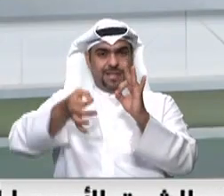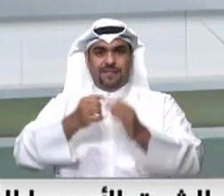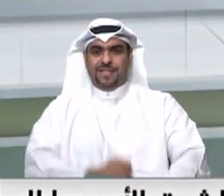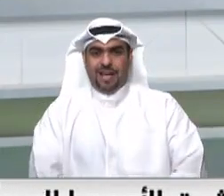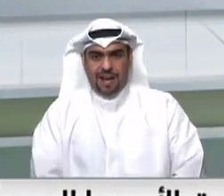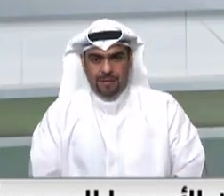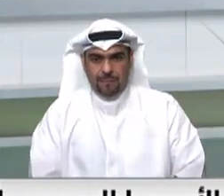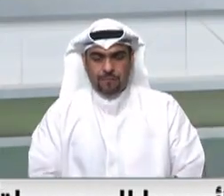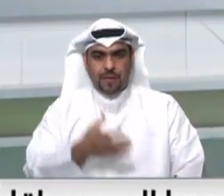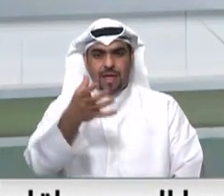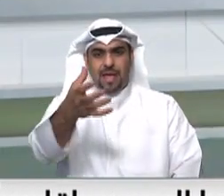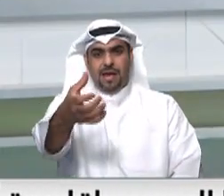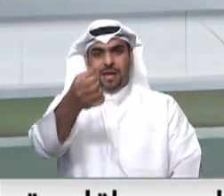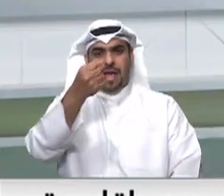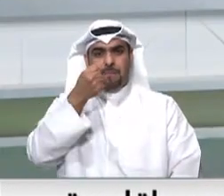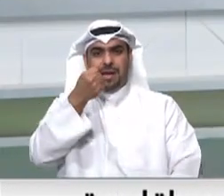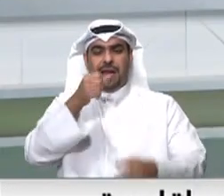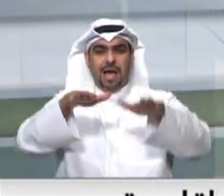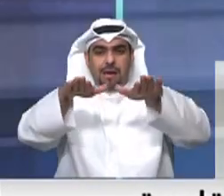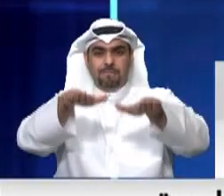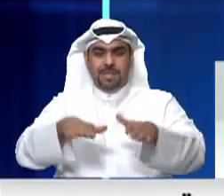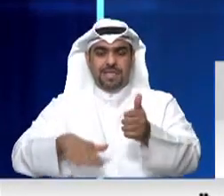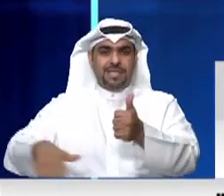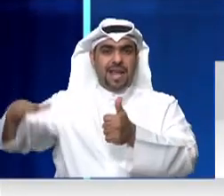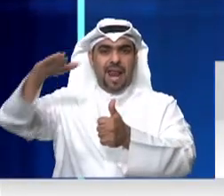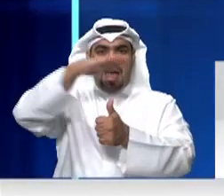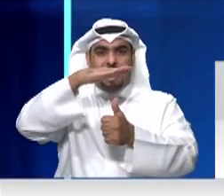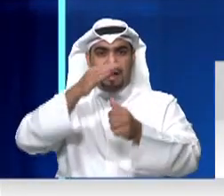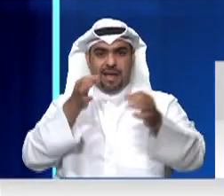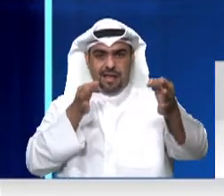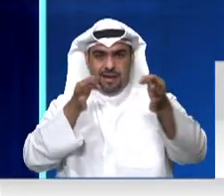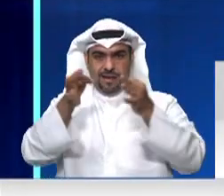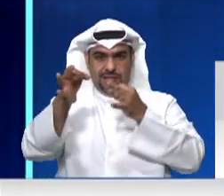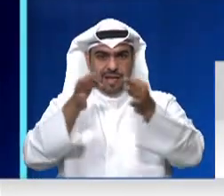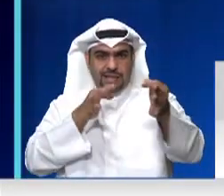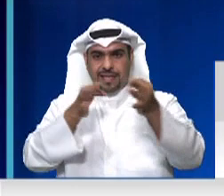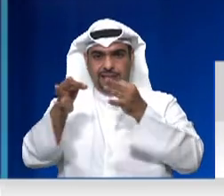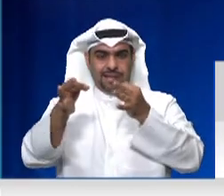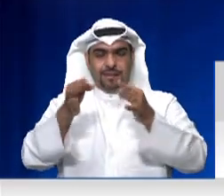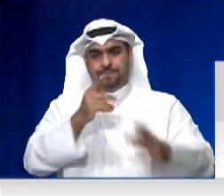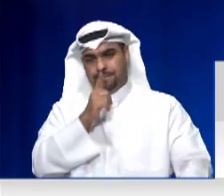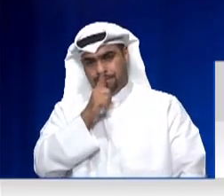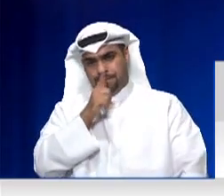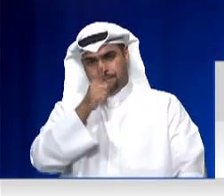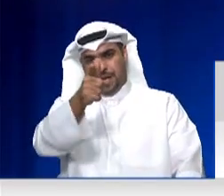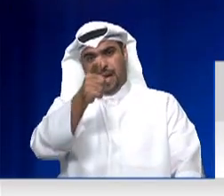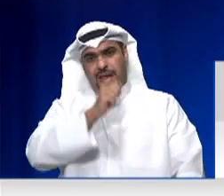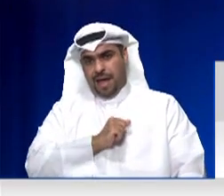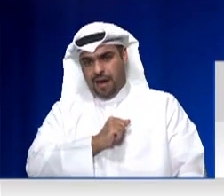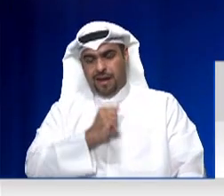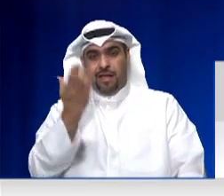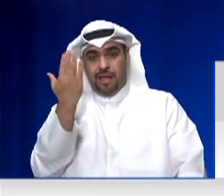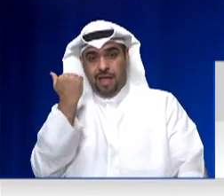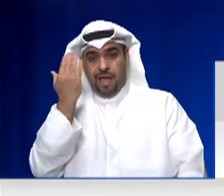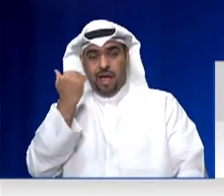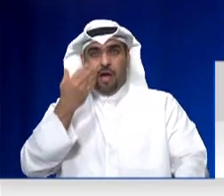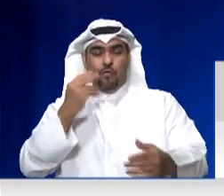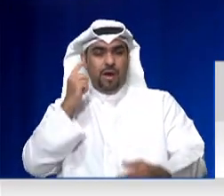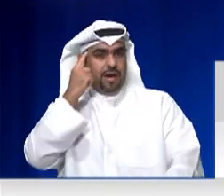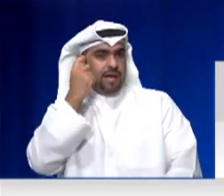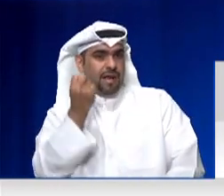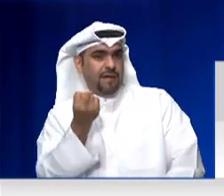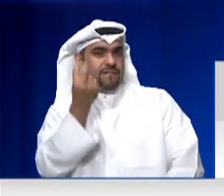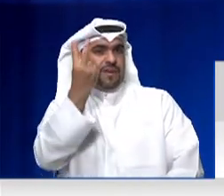اكد الامين العام للمجلس الاعلى للتخطيط والتنميه الدكتور خالد مهدي اكد ان مبادره الحزام والطريق